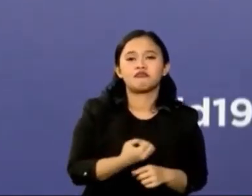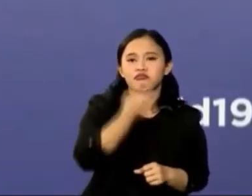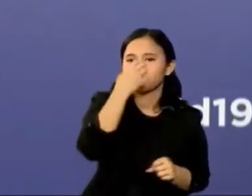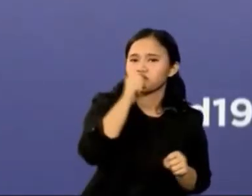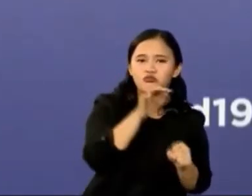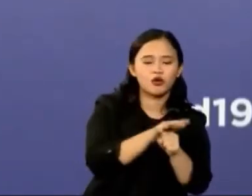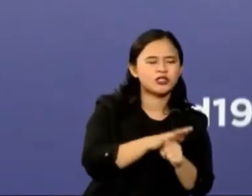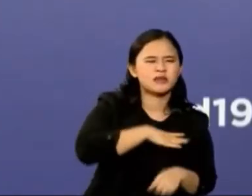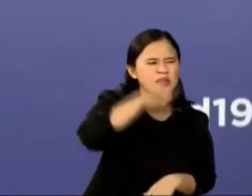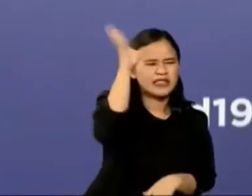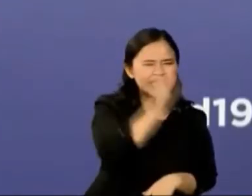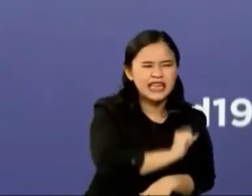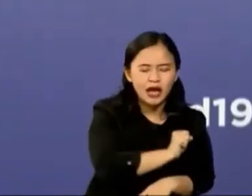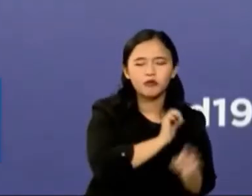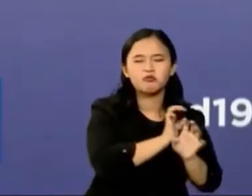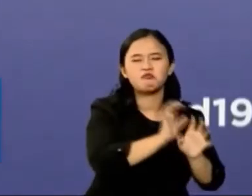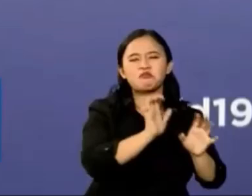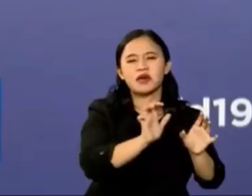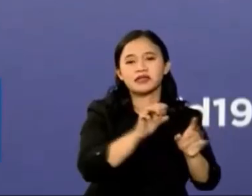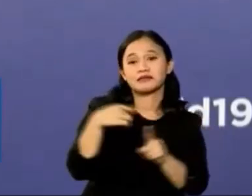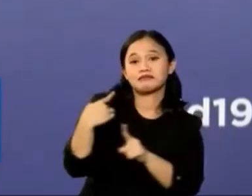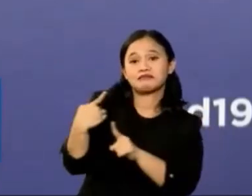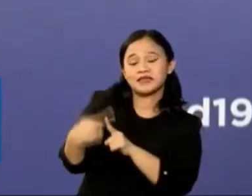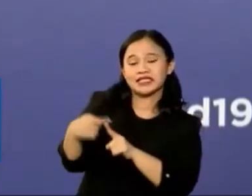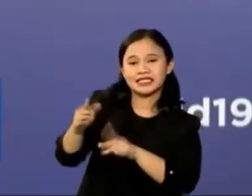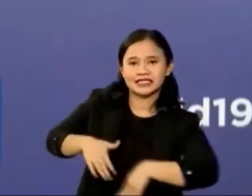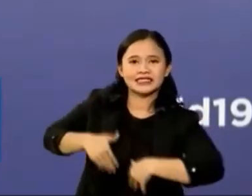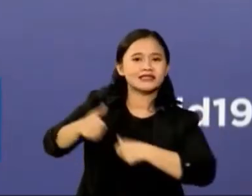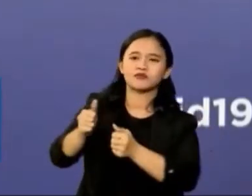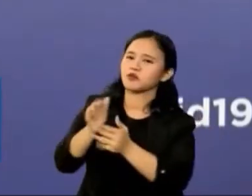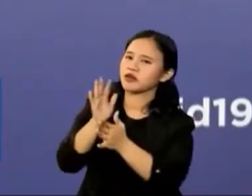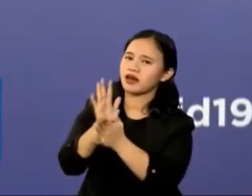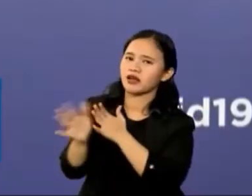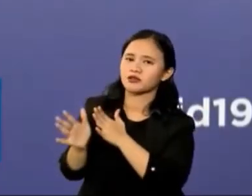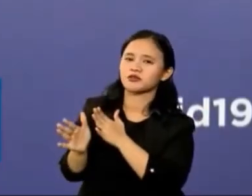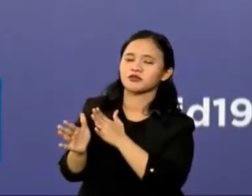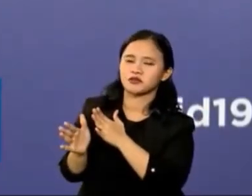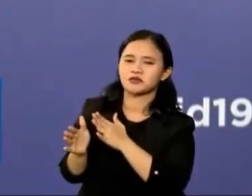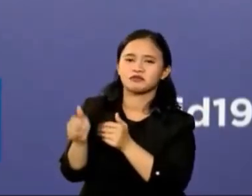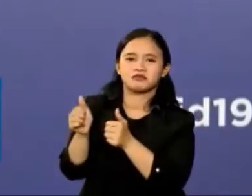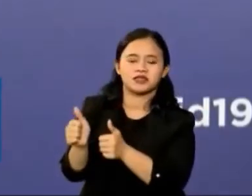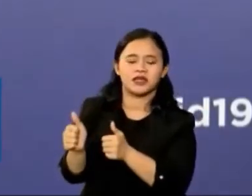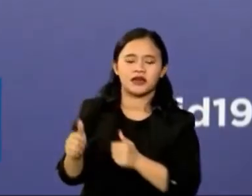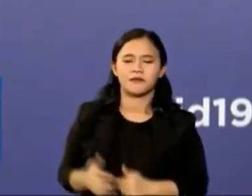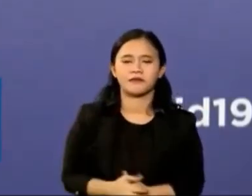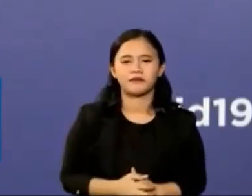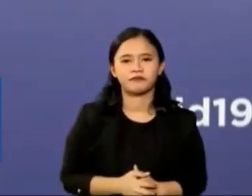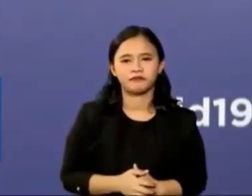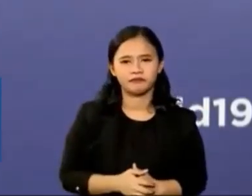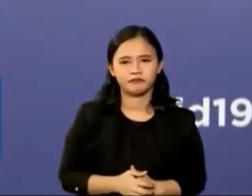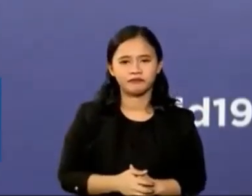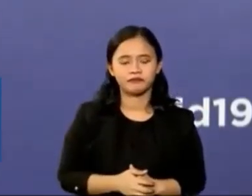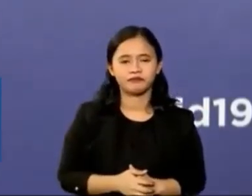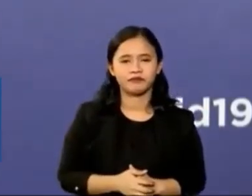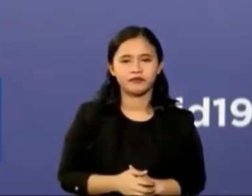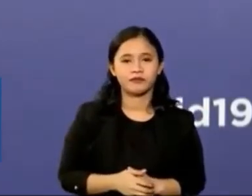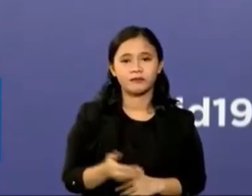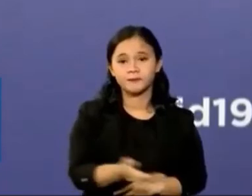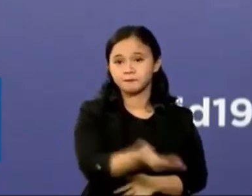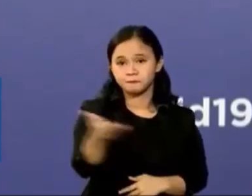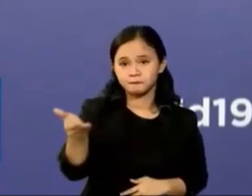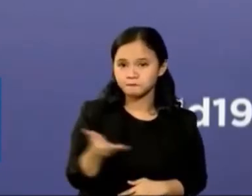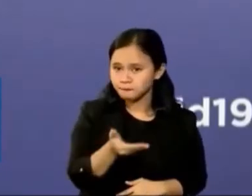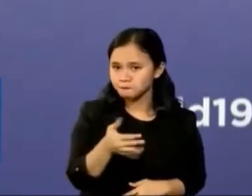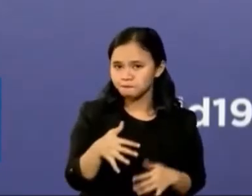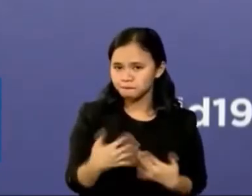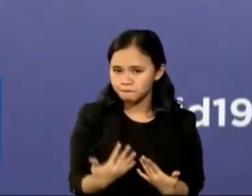didapatkan, serta kemudian banyaknya kasus sembuh yang bisa kita laporkan. Saudara-saudara, kita tidak